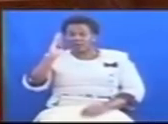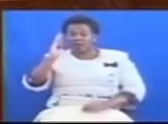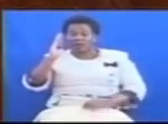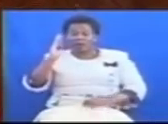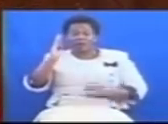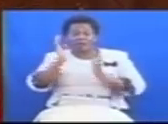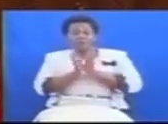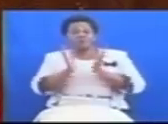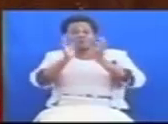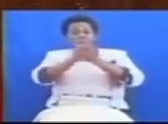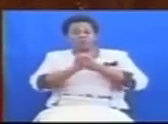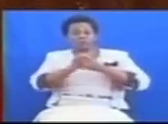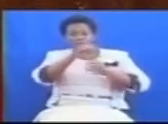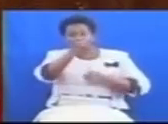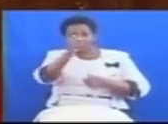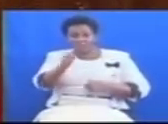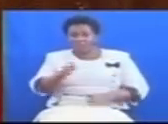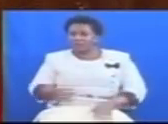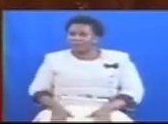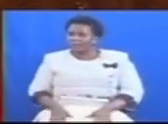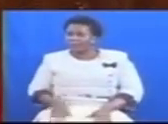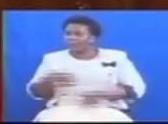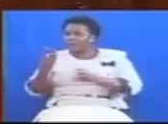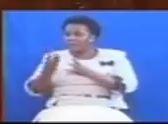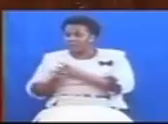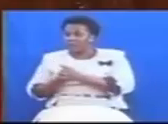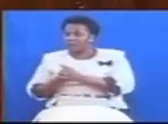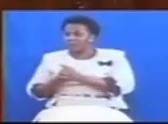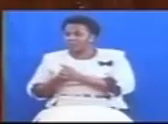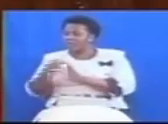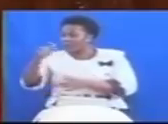Muungano wa Tanzania pamoja na serikali ya Mapinduzi ya Zanzibar